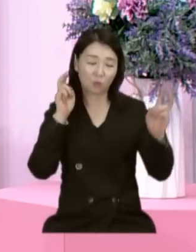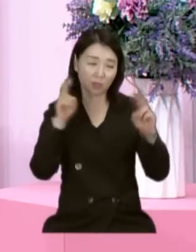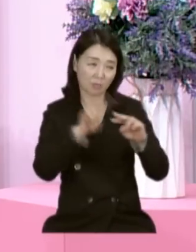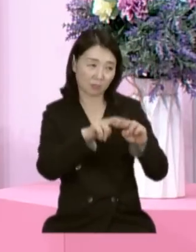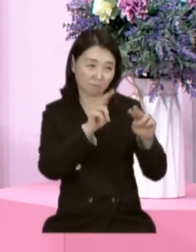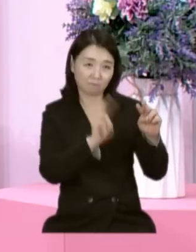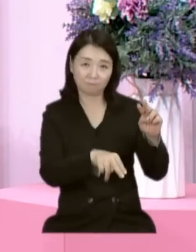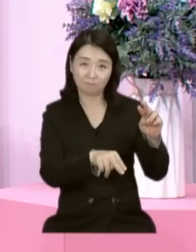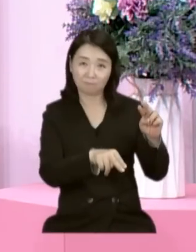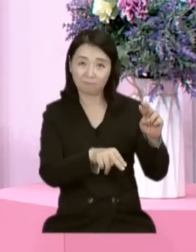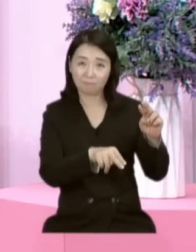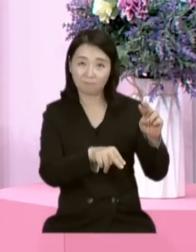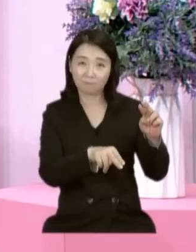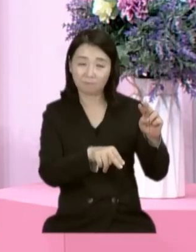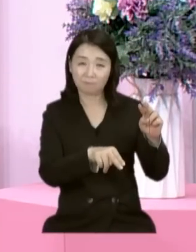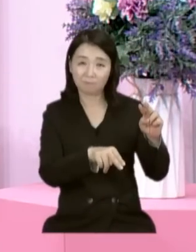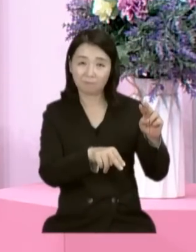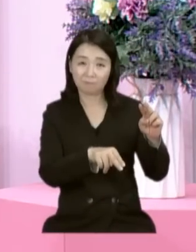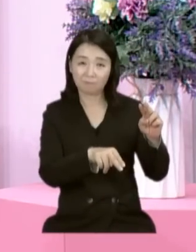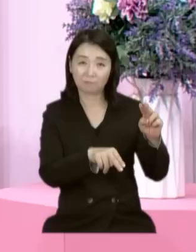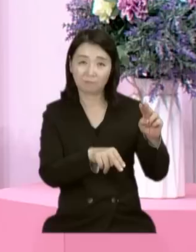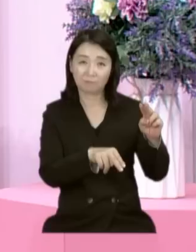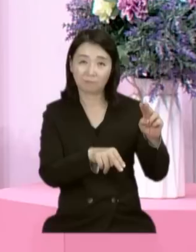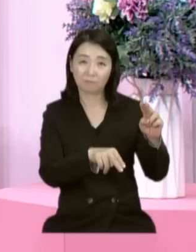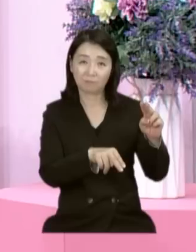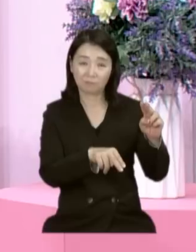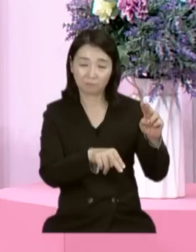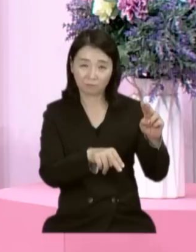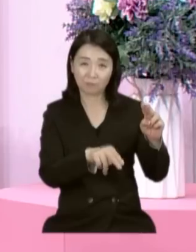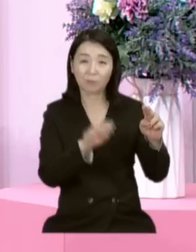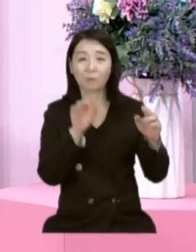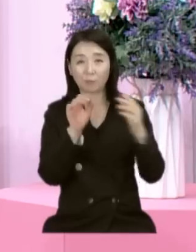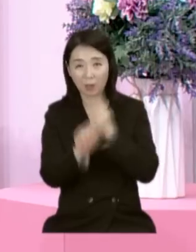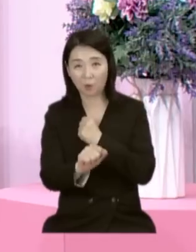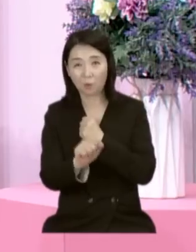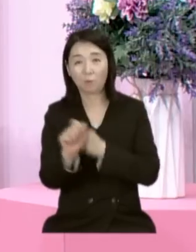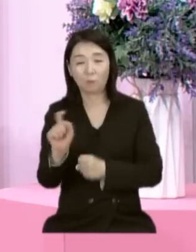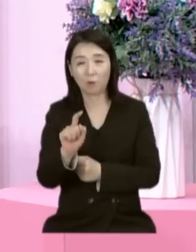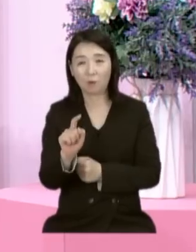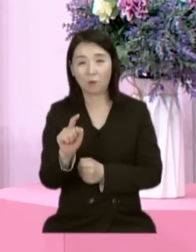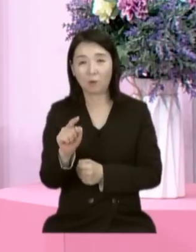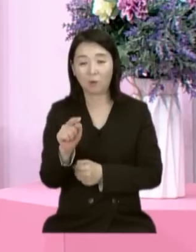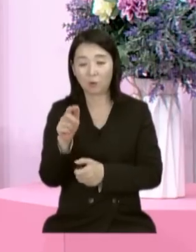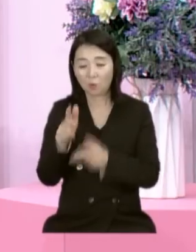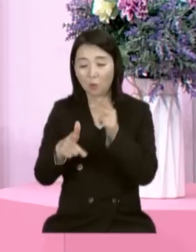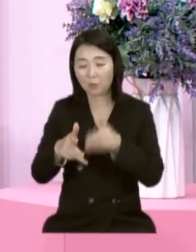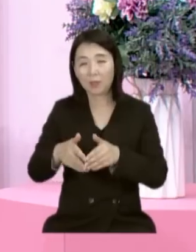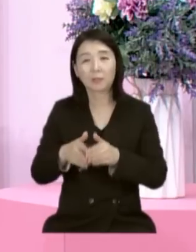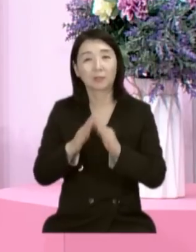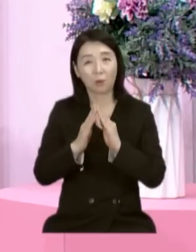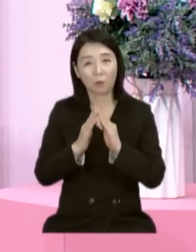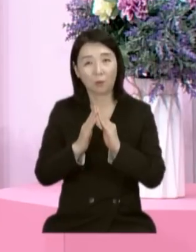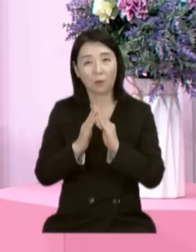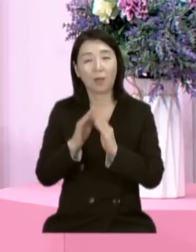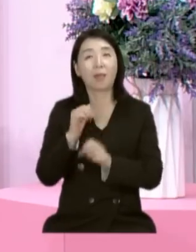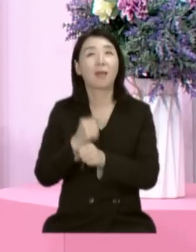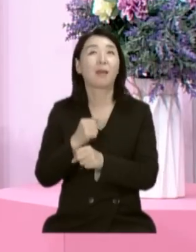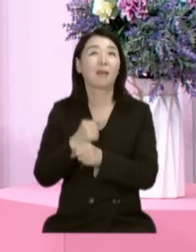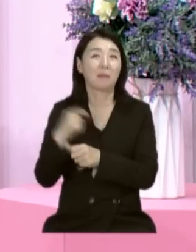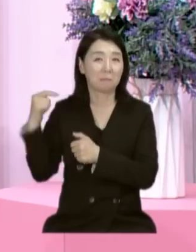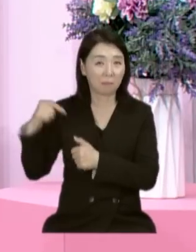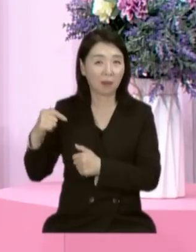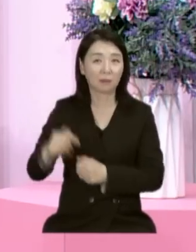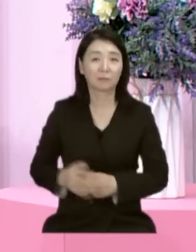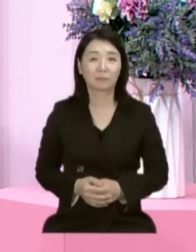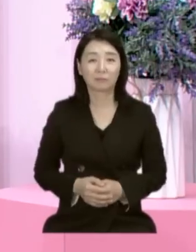회사를 그만두게 되고 그만두면서 바로 그 창업을 하게끔